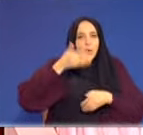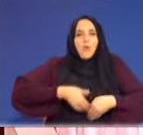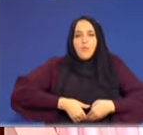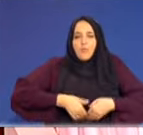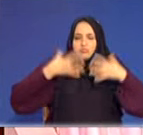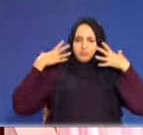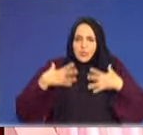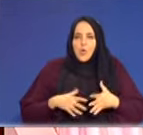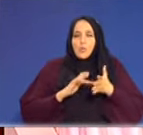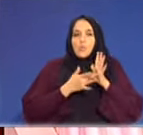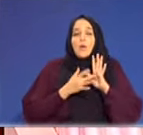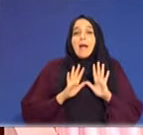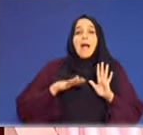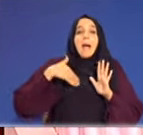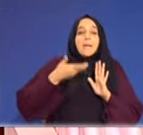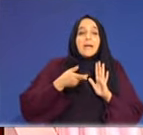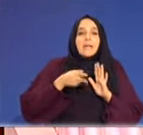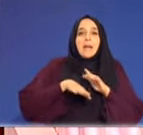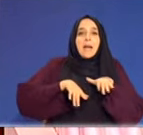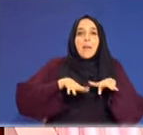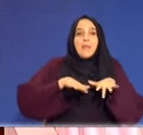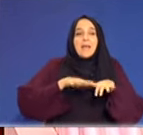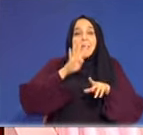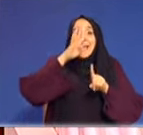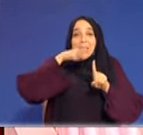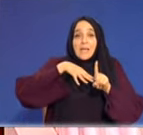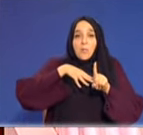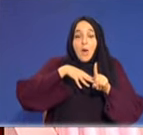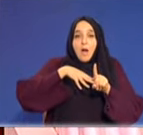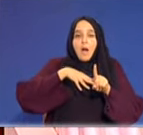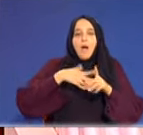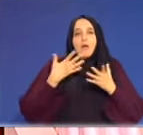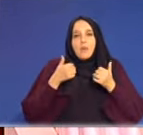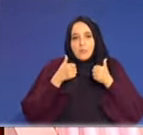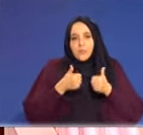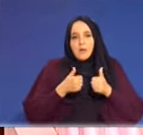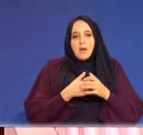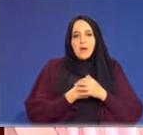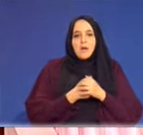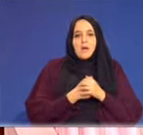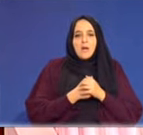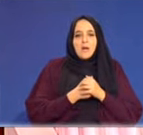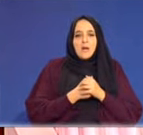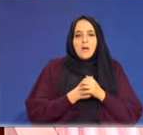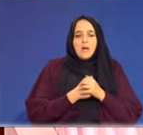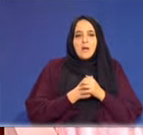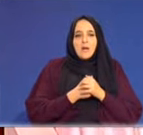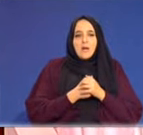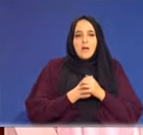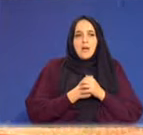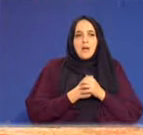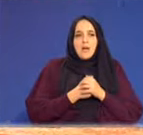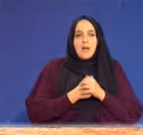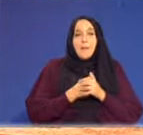كل، ومن بعد رجليه قريب 4 شهور باش ارتاح ما نام، على بالك رجله توصلت